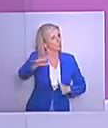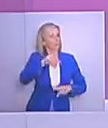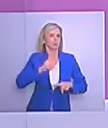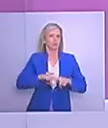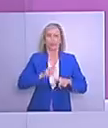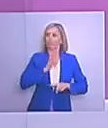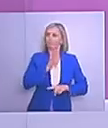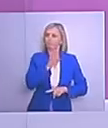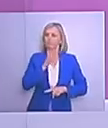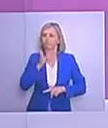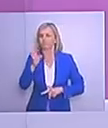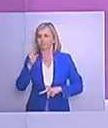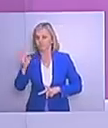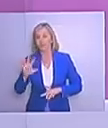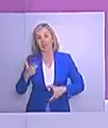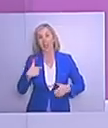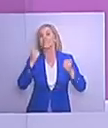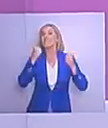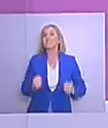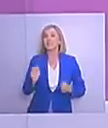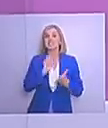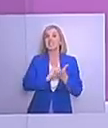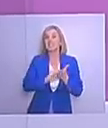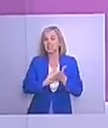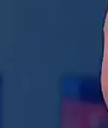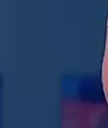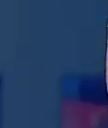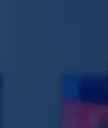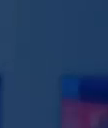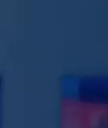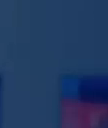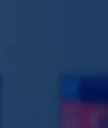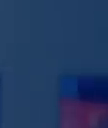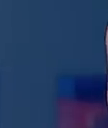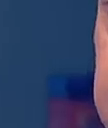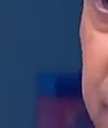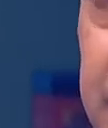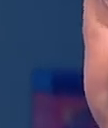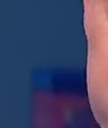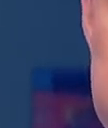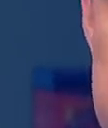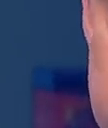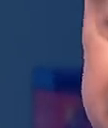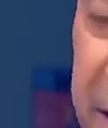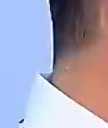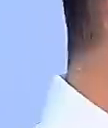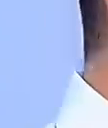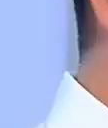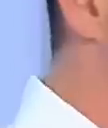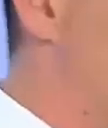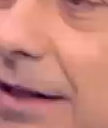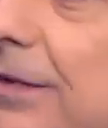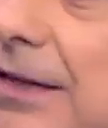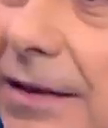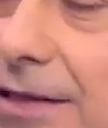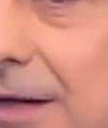Βουλή για να εκπροσωπήσω τους ανθρώπους που πιστεύτηκαν. Έχετε δίκιο. Είναι δικαίωμα του κάθε αρχηγού βεβαίως όταν γίνονται εκλογές με λίστα να